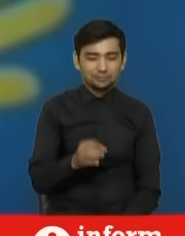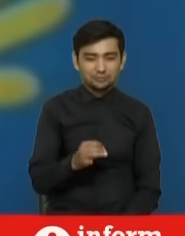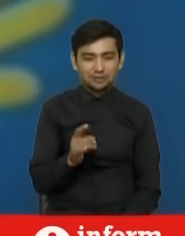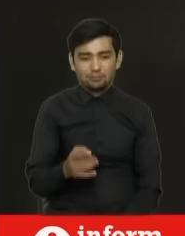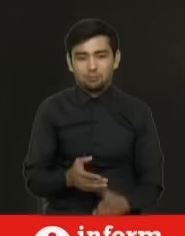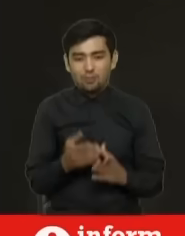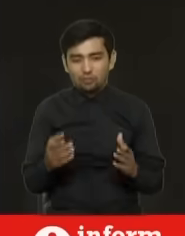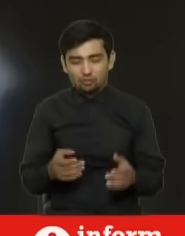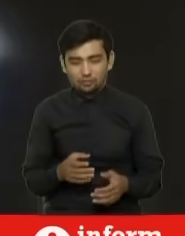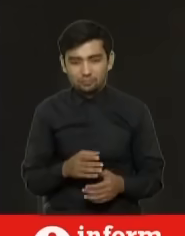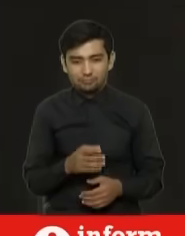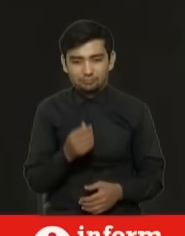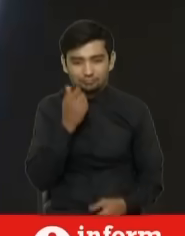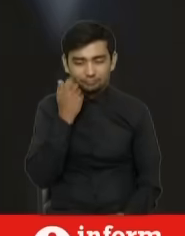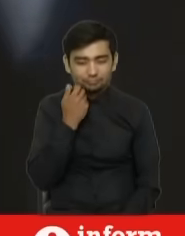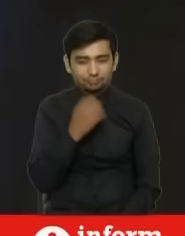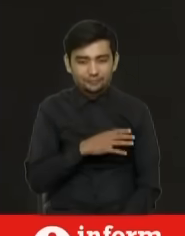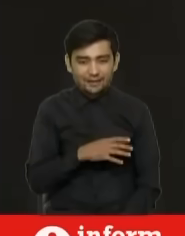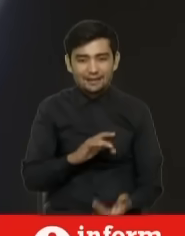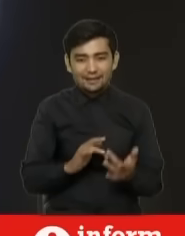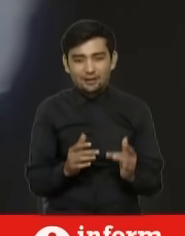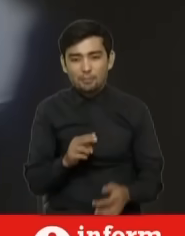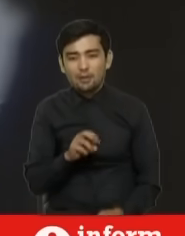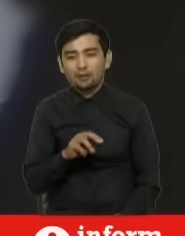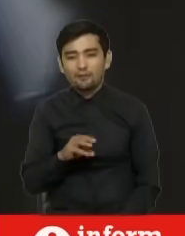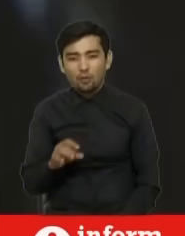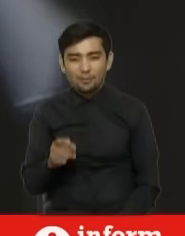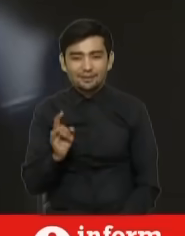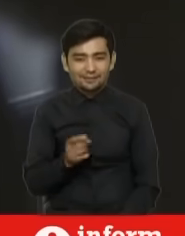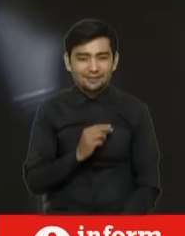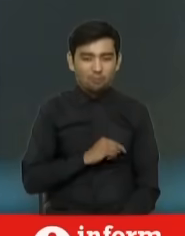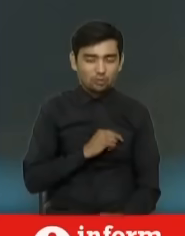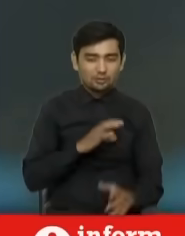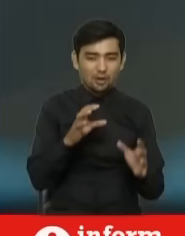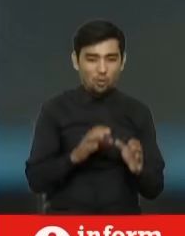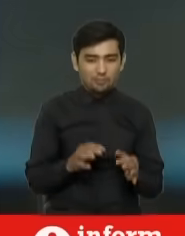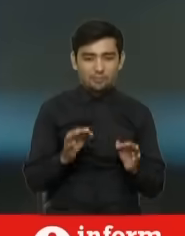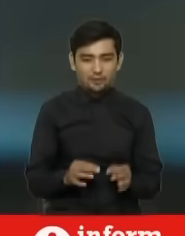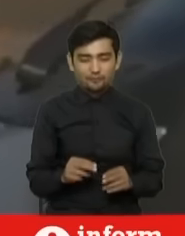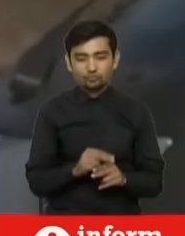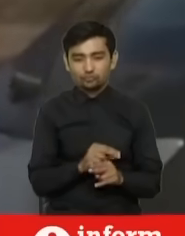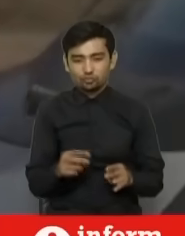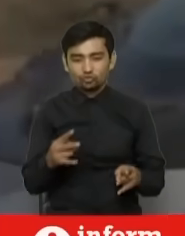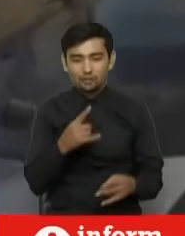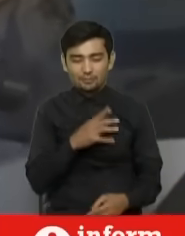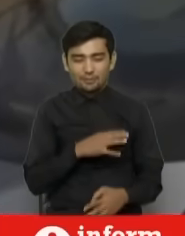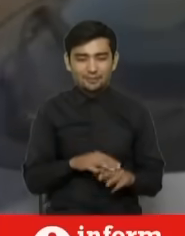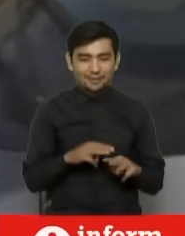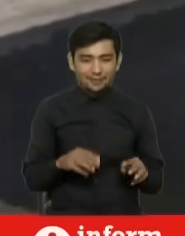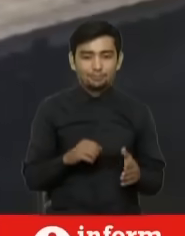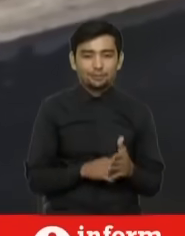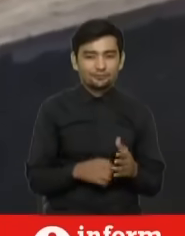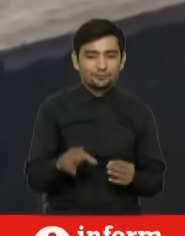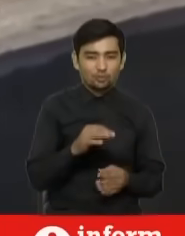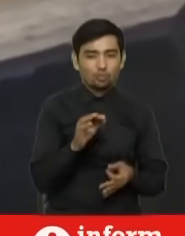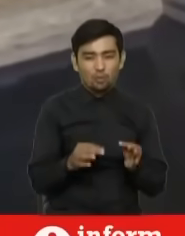болады. Интернет платформалар арқылы жұмыс істейтін таксилердің де жұмысын заңмен реттеу қажет, дейді министр. Себебі олар бар